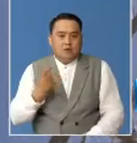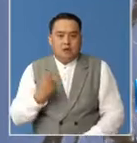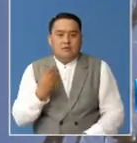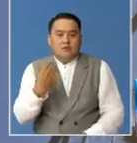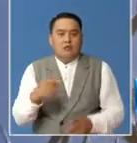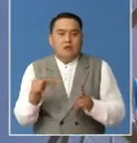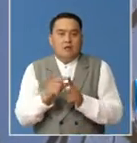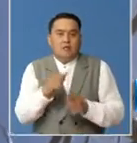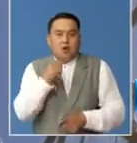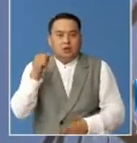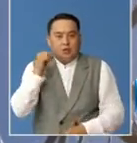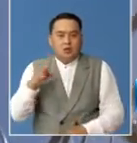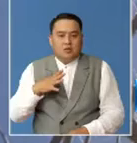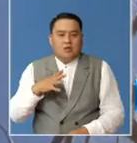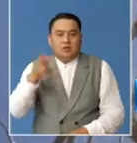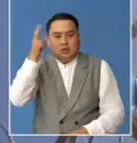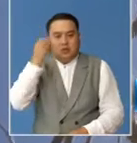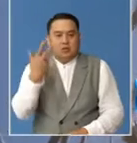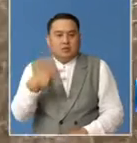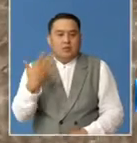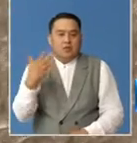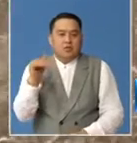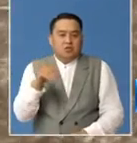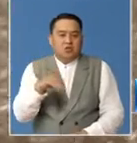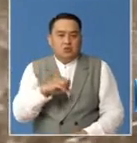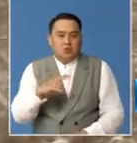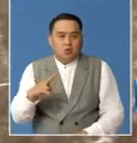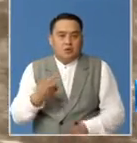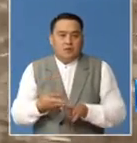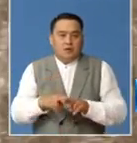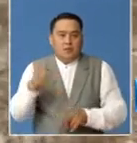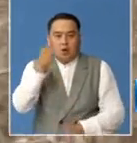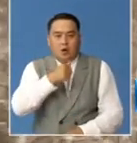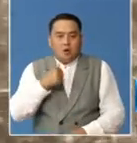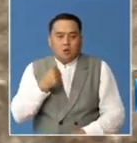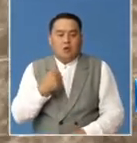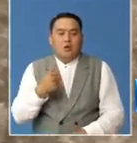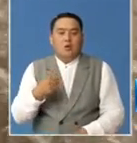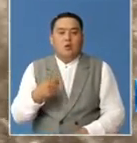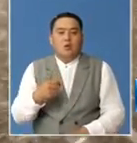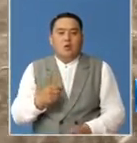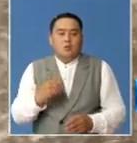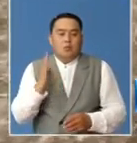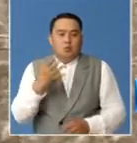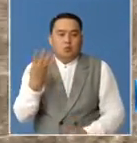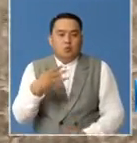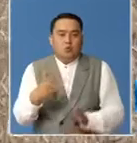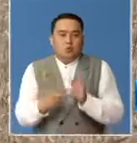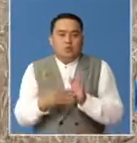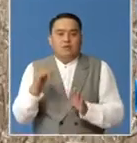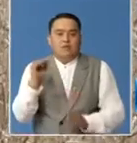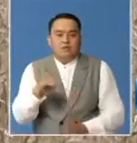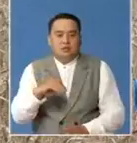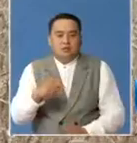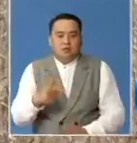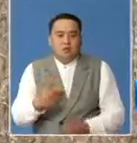его словам, если в прошлом году зерно стоило 35 тысяч тенге за тонну, то сегодня стоимость третьего класса уже порядка 49 тысяч